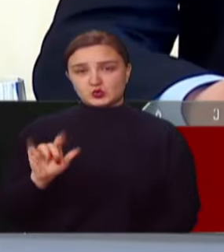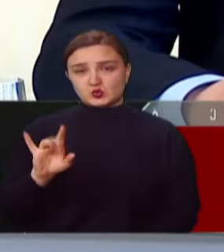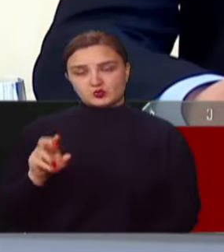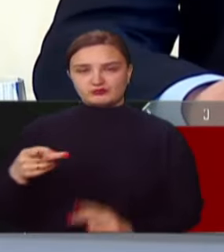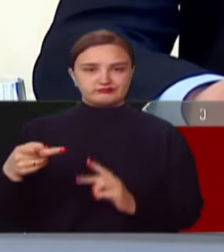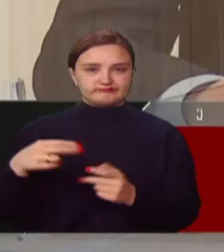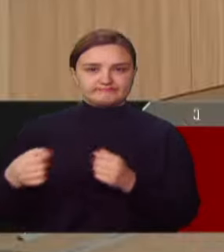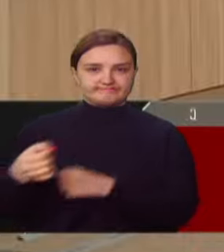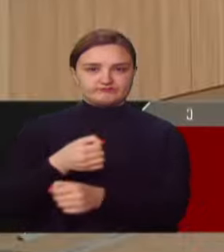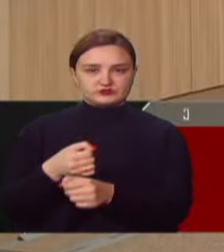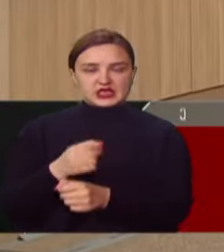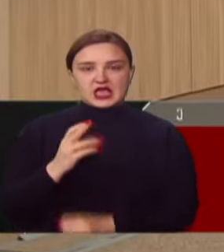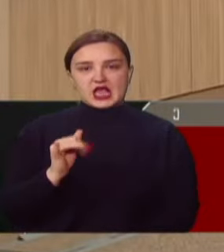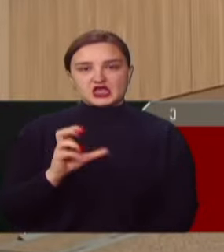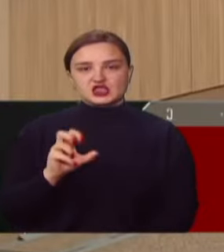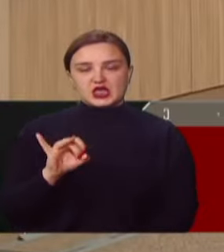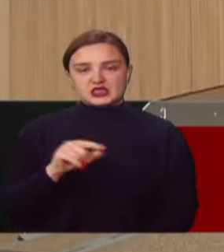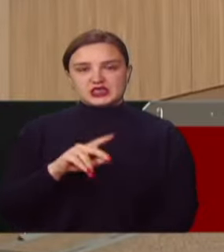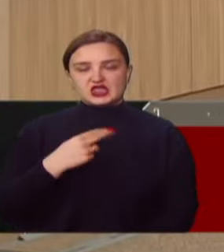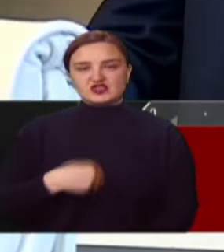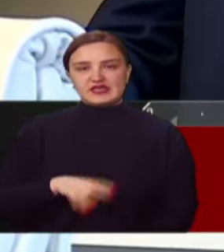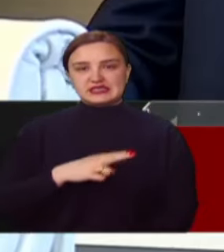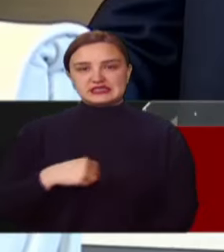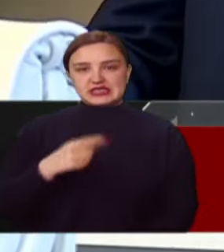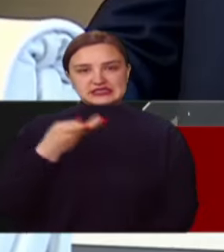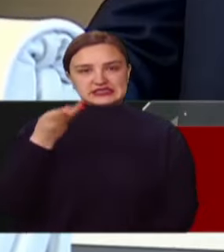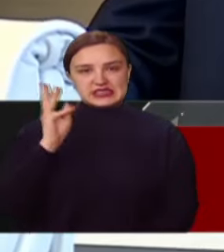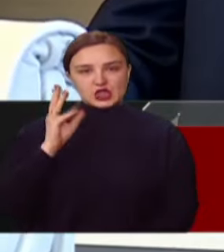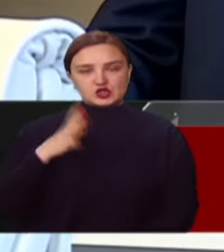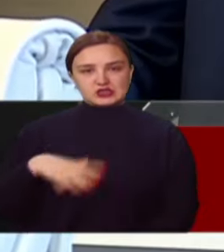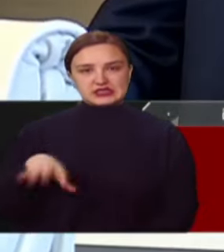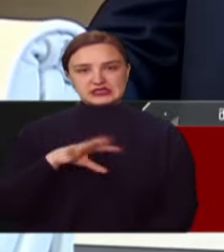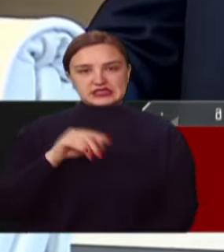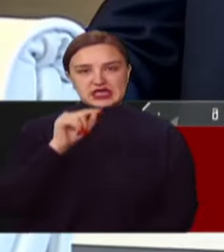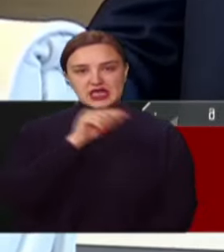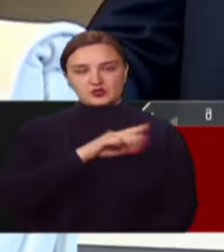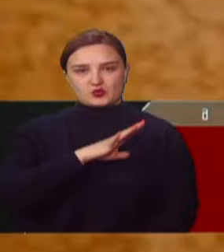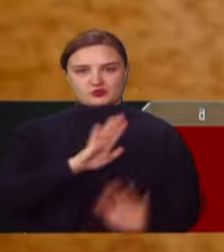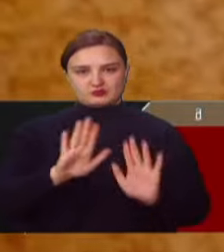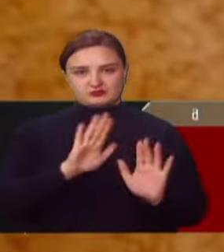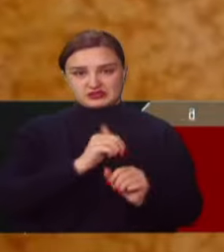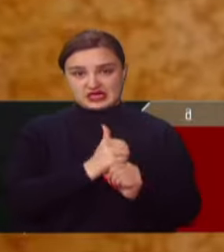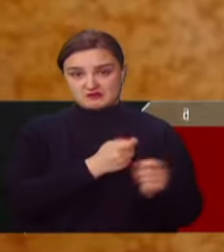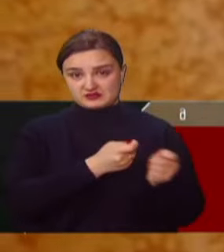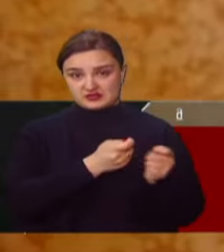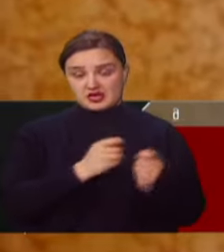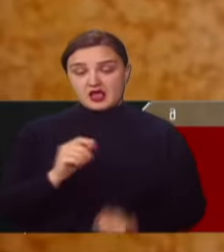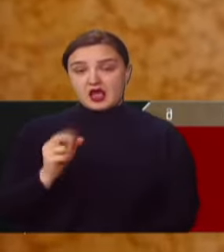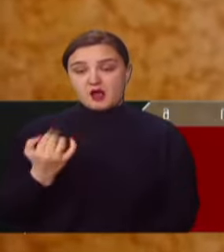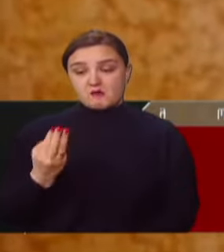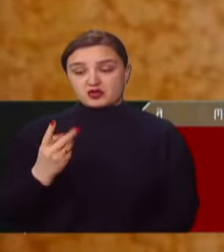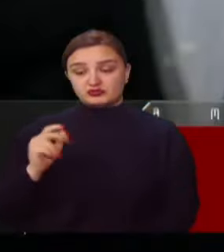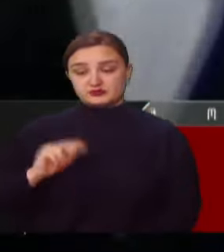გიორგი ქაჯაია დაინიშნა, რომელიც შვეიცარიის კონფედერაციის საელჩოს საქართველოს ინტერესების სექციას ხელმძღვანელობდა. სურა ბაბაშიძე კი, რომელმაც